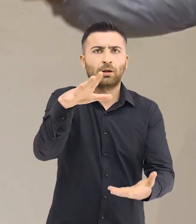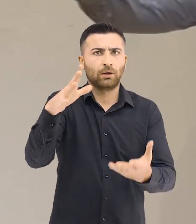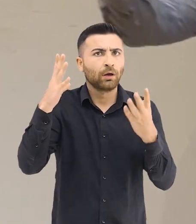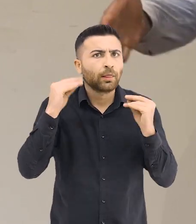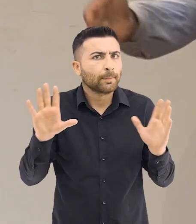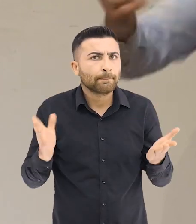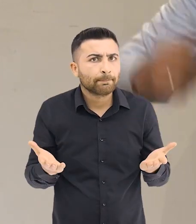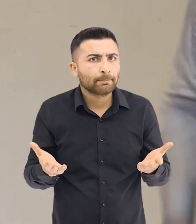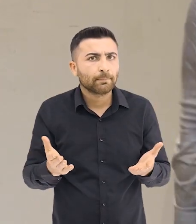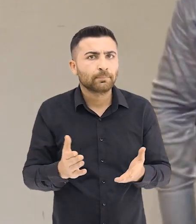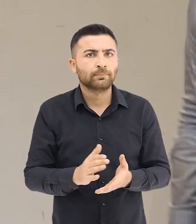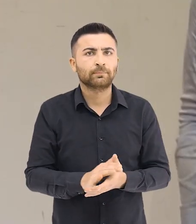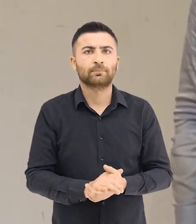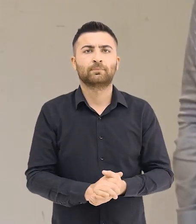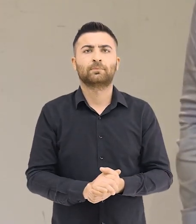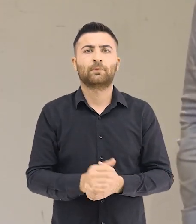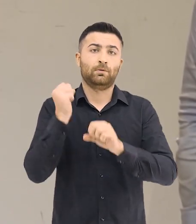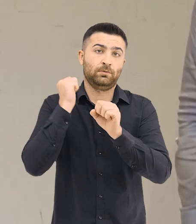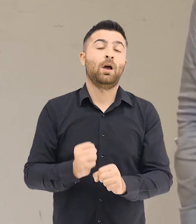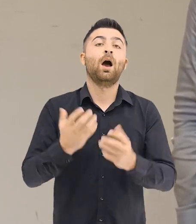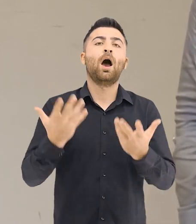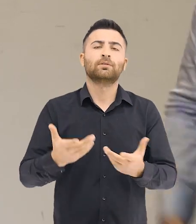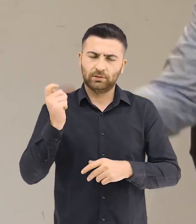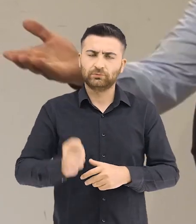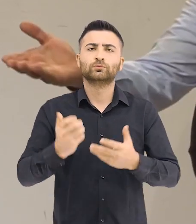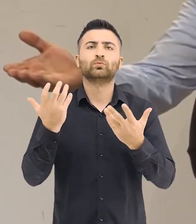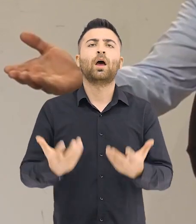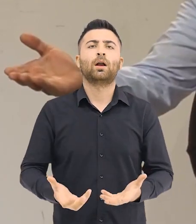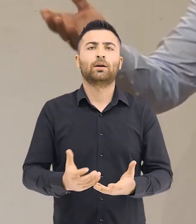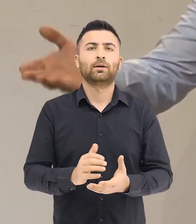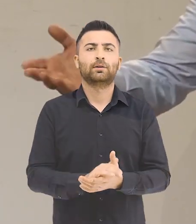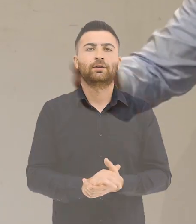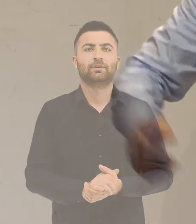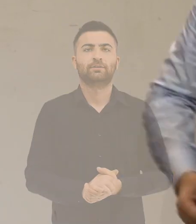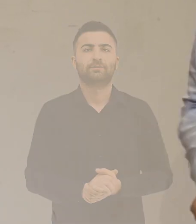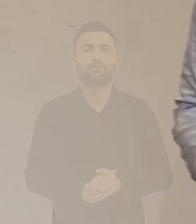LGBT'nin de sözcülüğünü yapacaksın. Yüce Ağar, hakikaten Yüce Ağar.